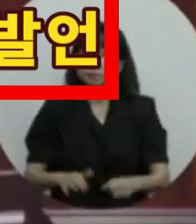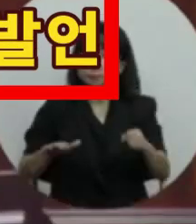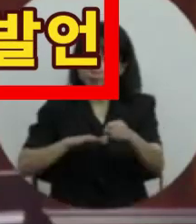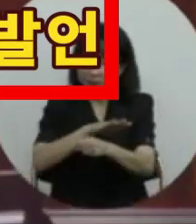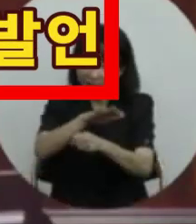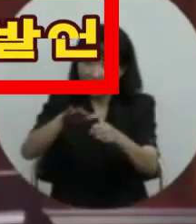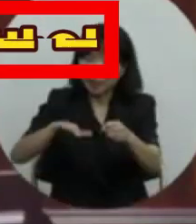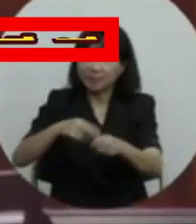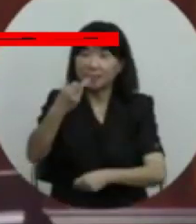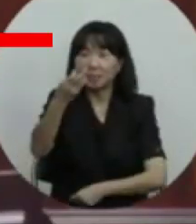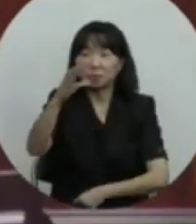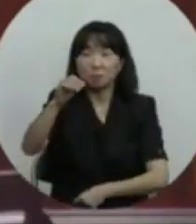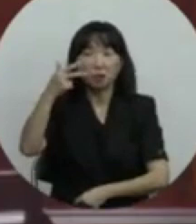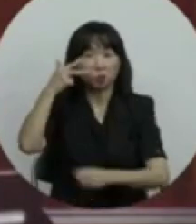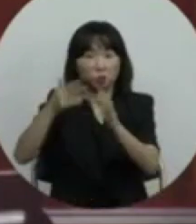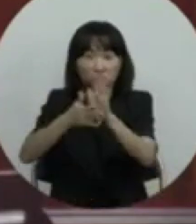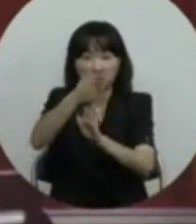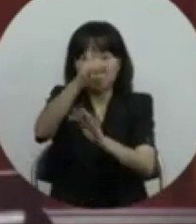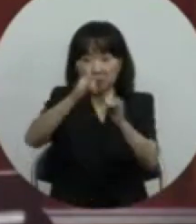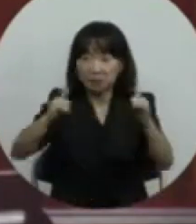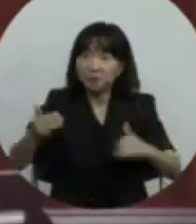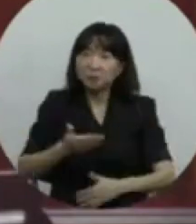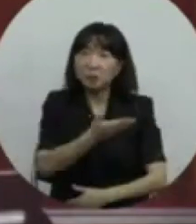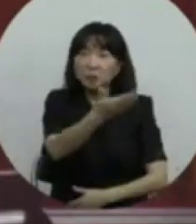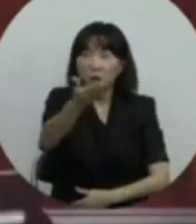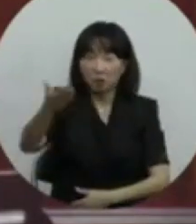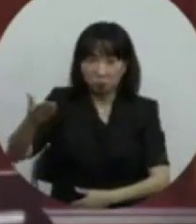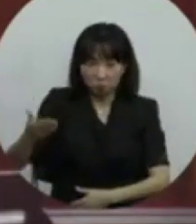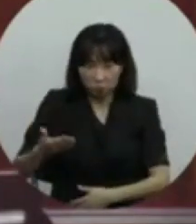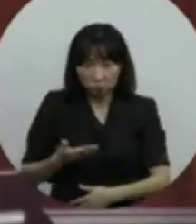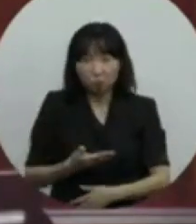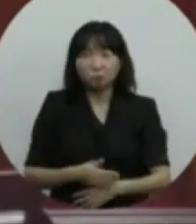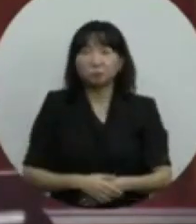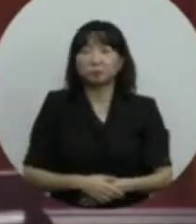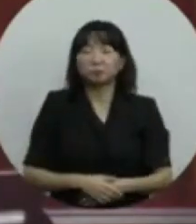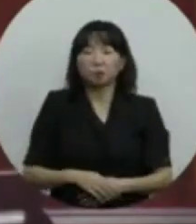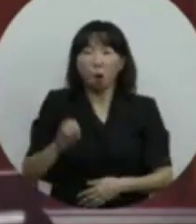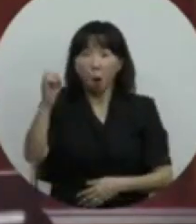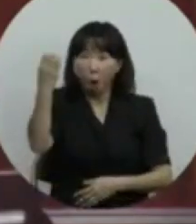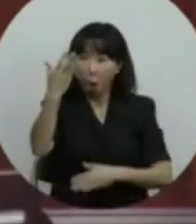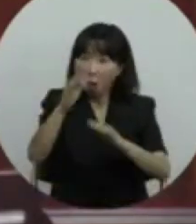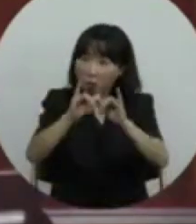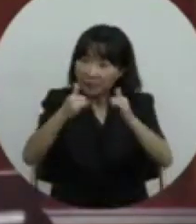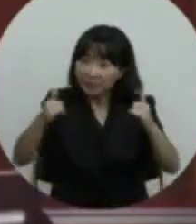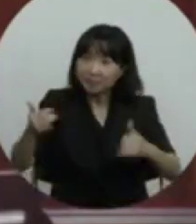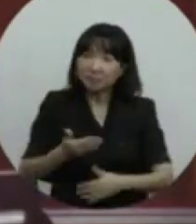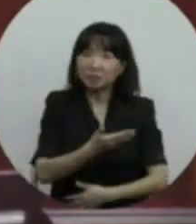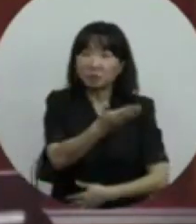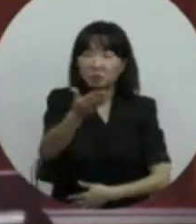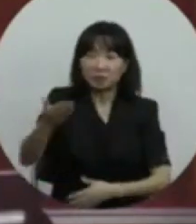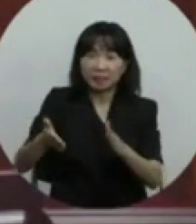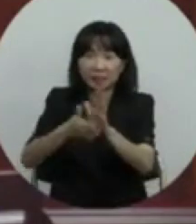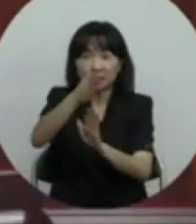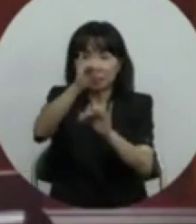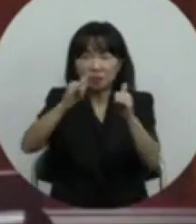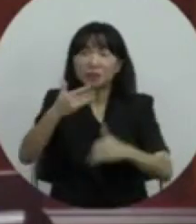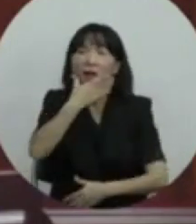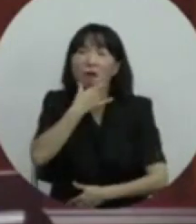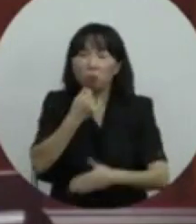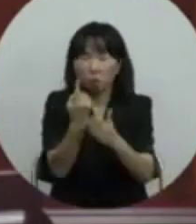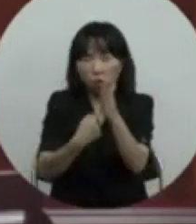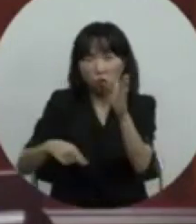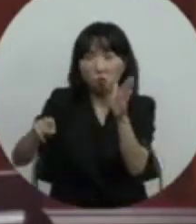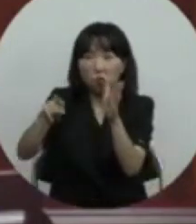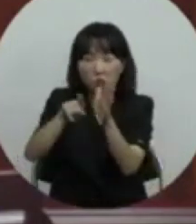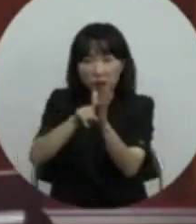사랑하는 12만 여주시민 여러분, 창원정론의 자세로 애쓰시는 언론인 여러분, 시민들의 행복을 위해